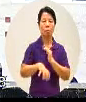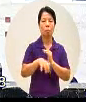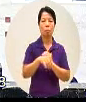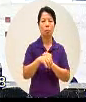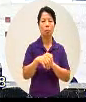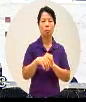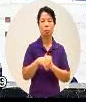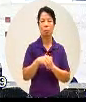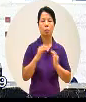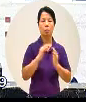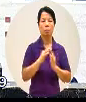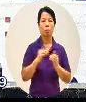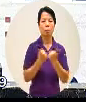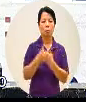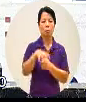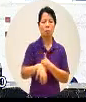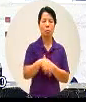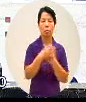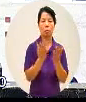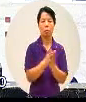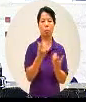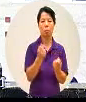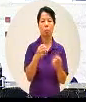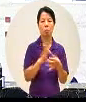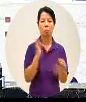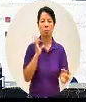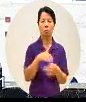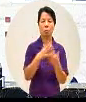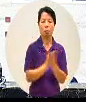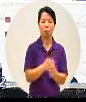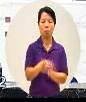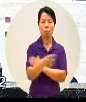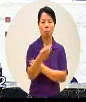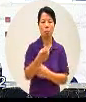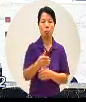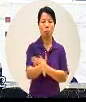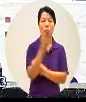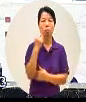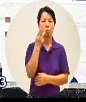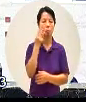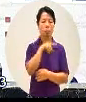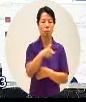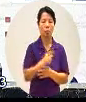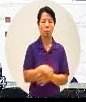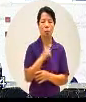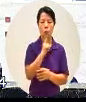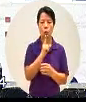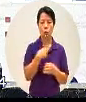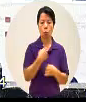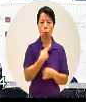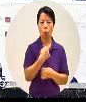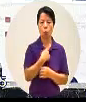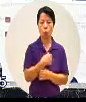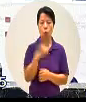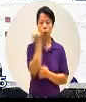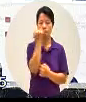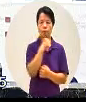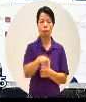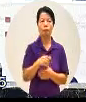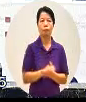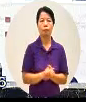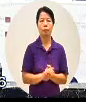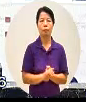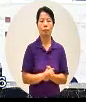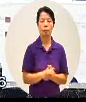都变政治啦， 都变政治变到安尼啊，讲啊，我想要万恶不赦的吼。 对啊，啊，所以